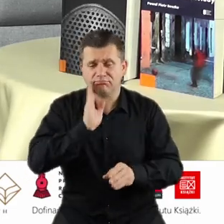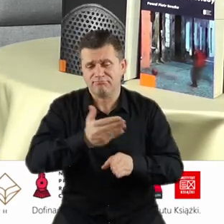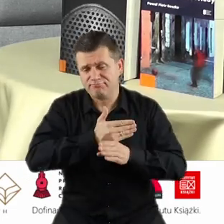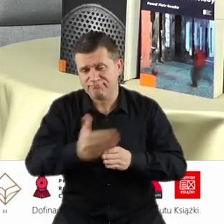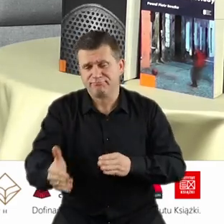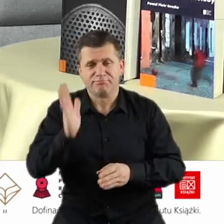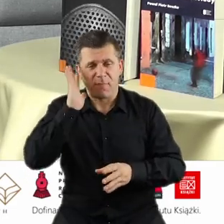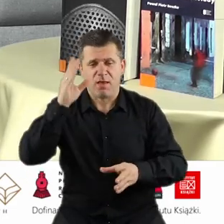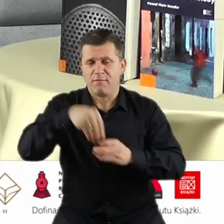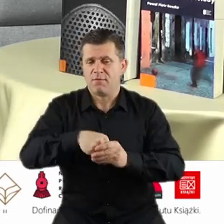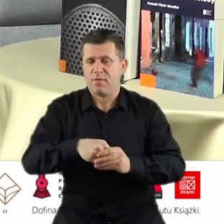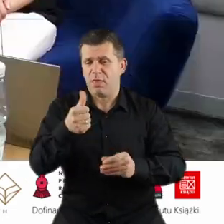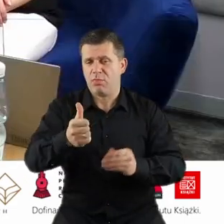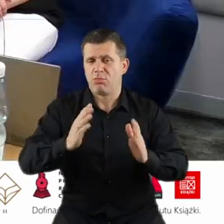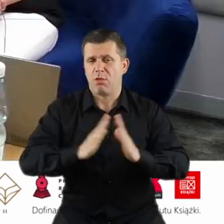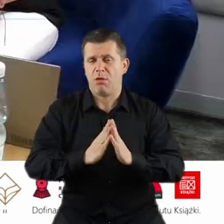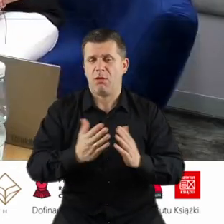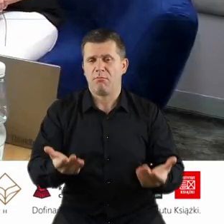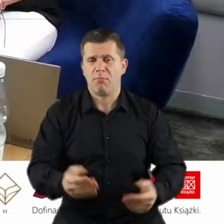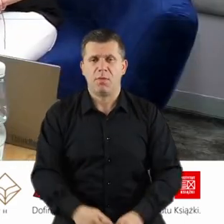razem mieszkali pod jednym dachem, więc.